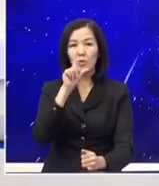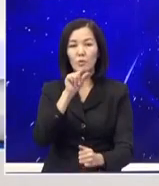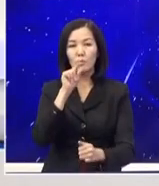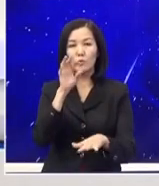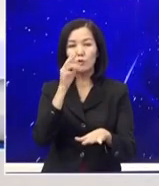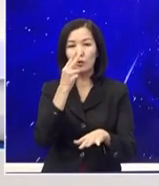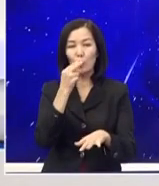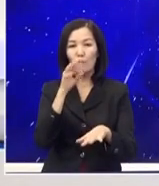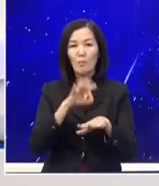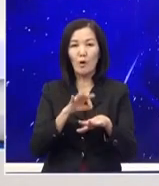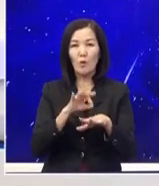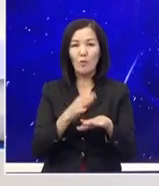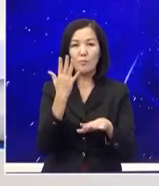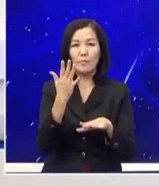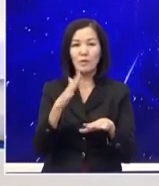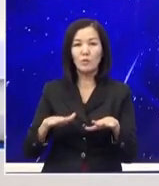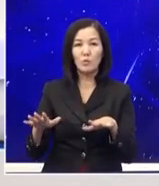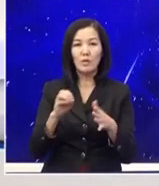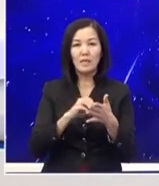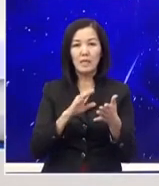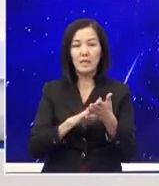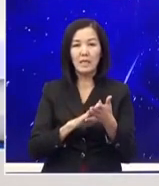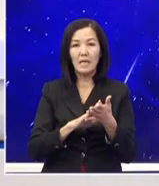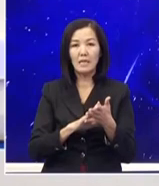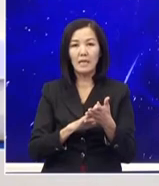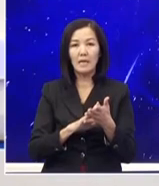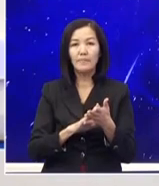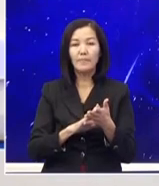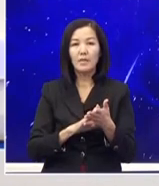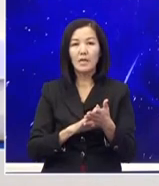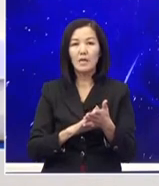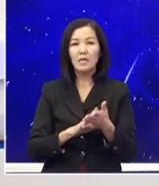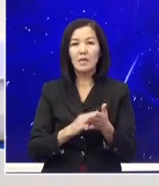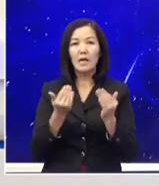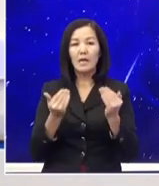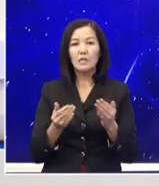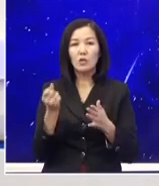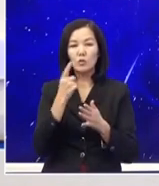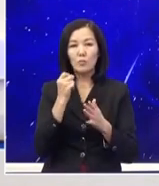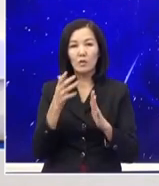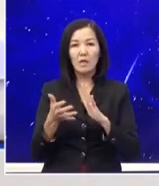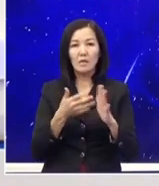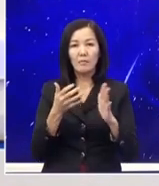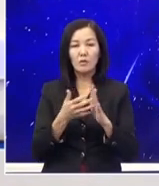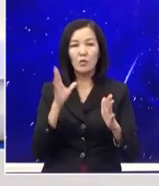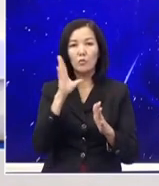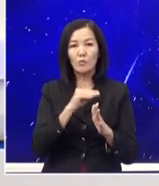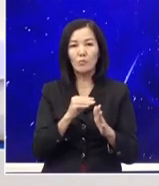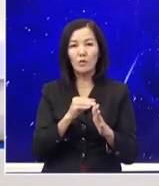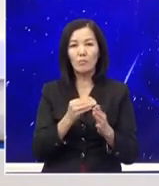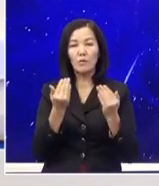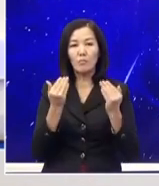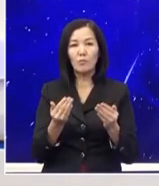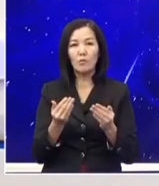Құс тұмауы еліміздің тағы 5 өңірінде тіркелді. Осыған байланысты елімізде жұмыртқа тапшылығы туындауы мүмкін бе? Бұл сұраққа